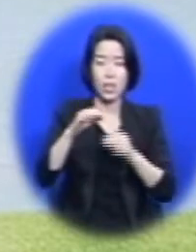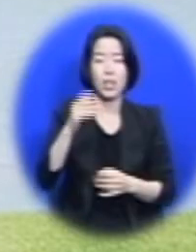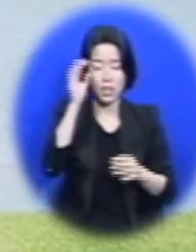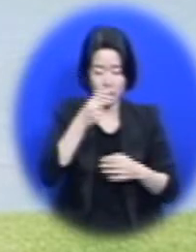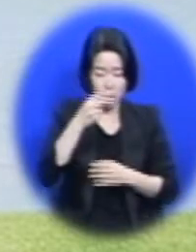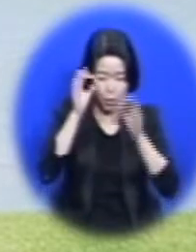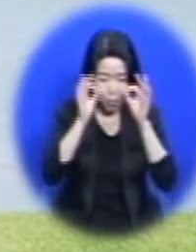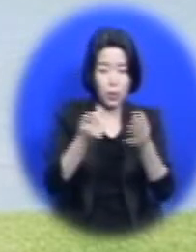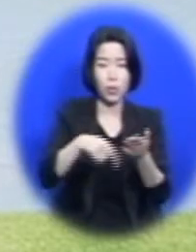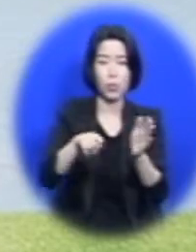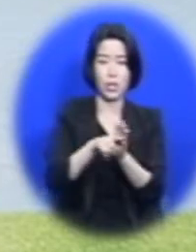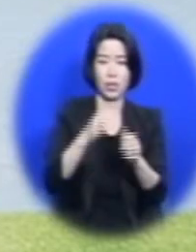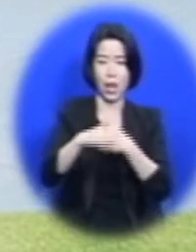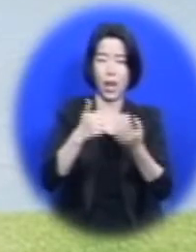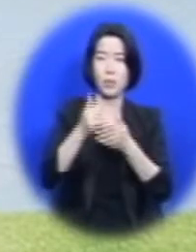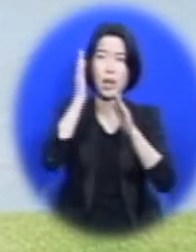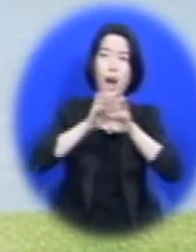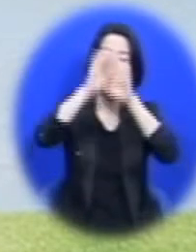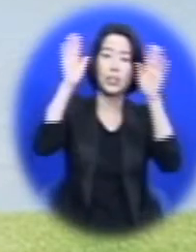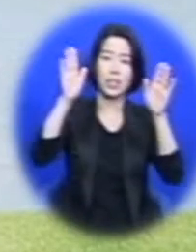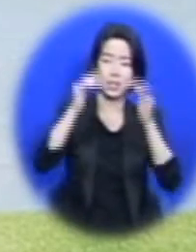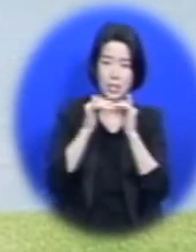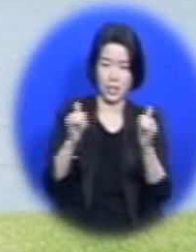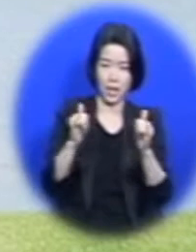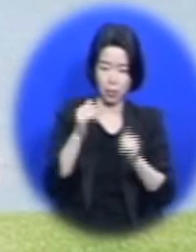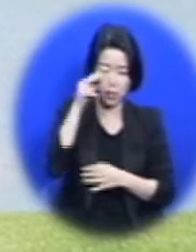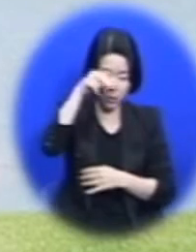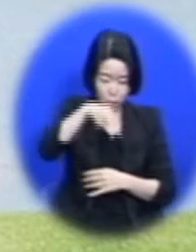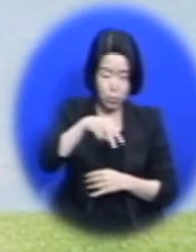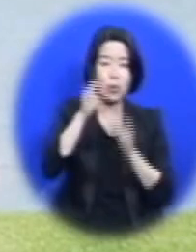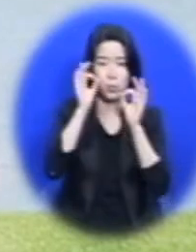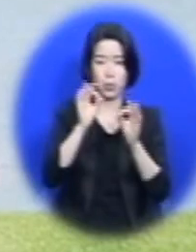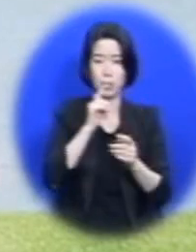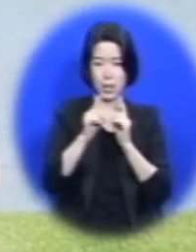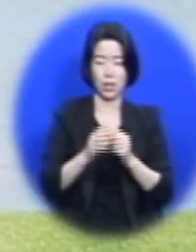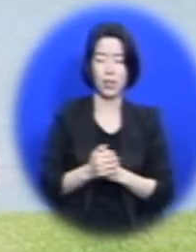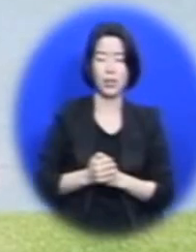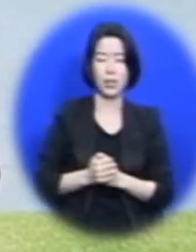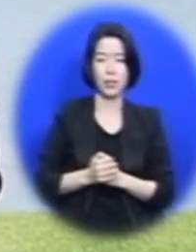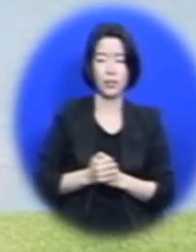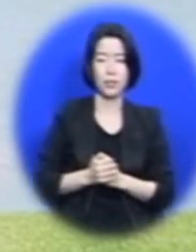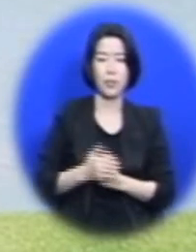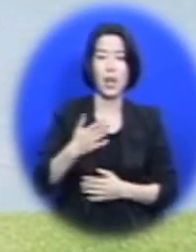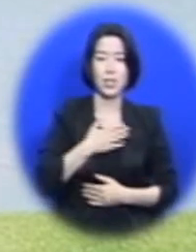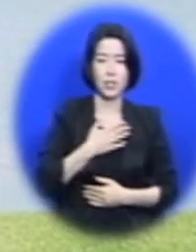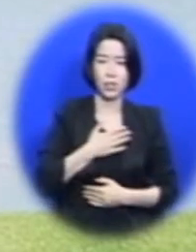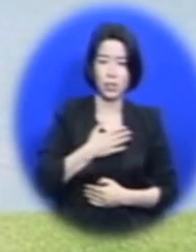살펴보시려고 하나님께서 하늘에서 사람을 굽어보신다는 겁니다.